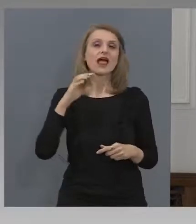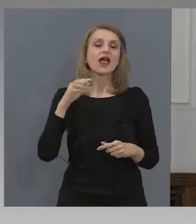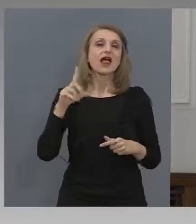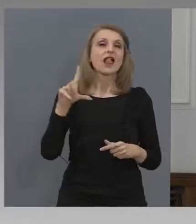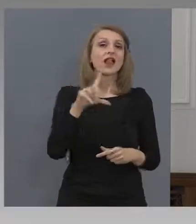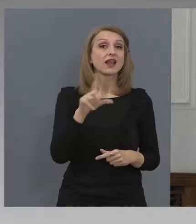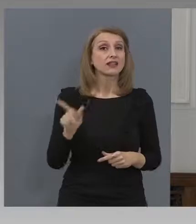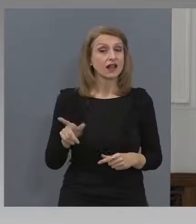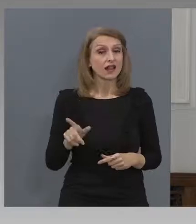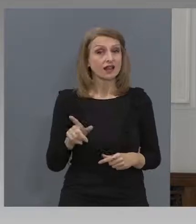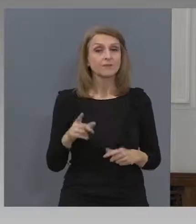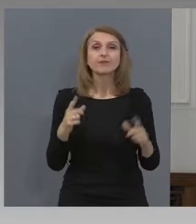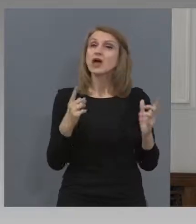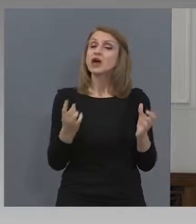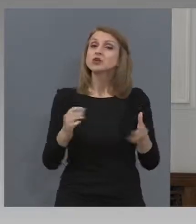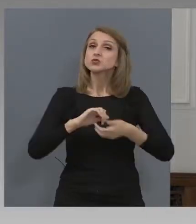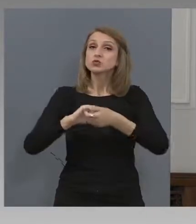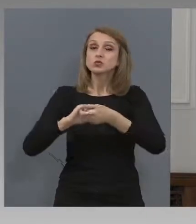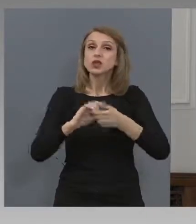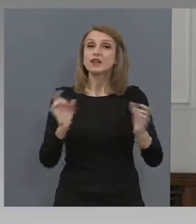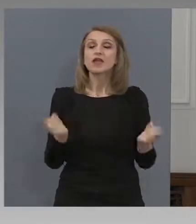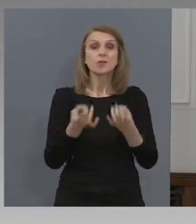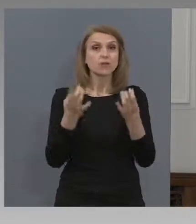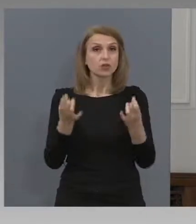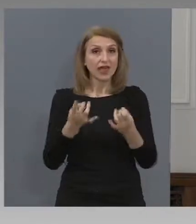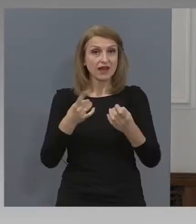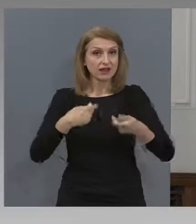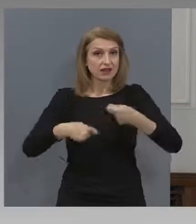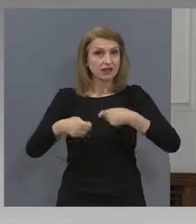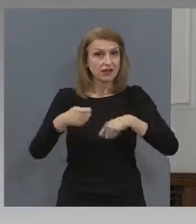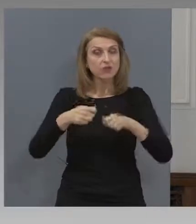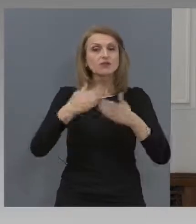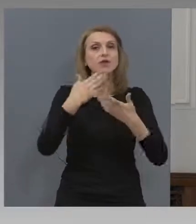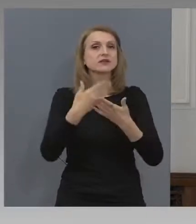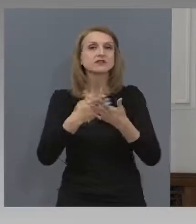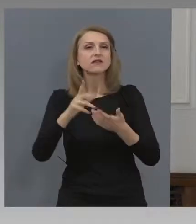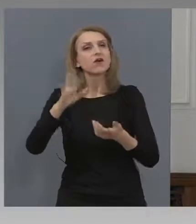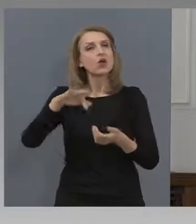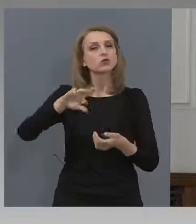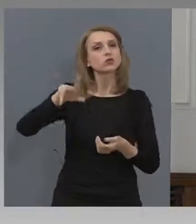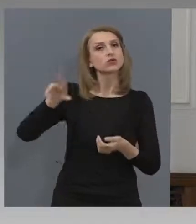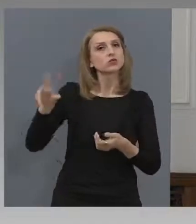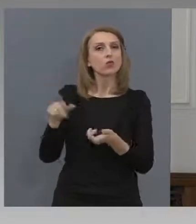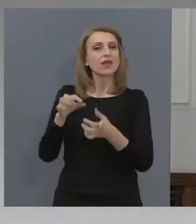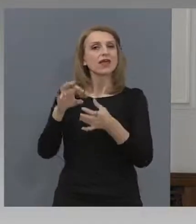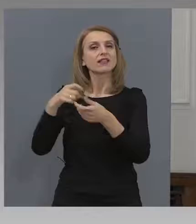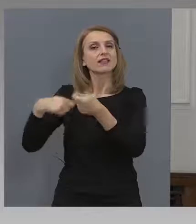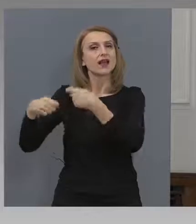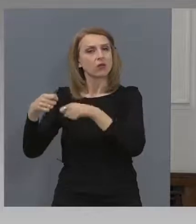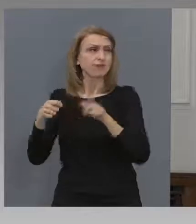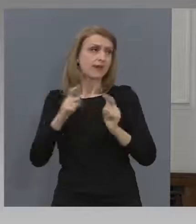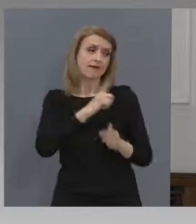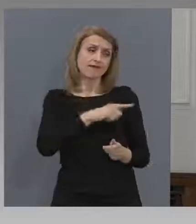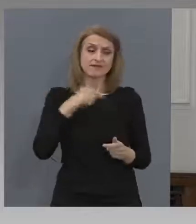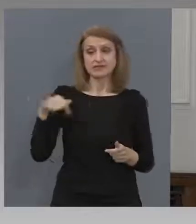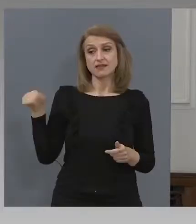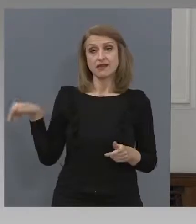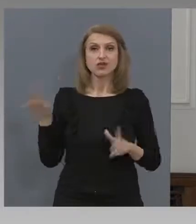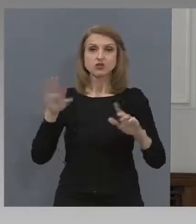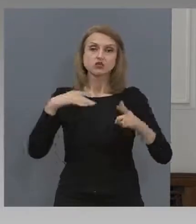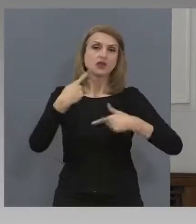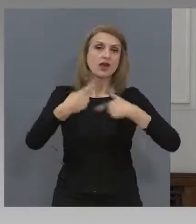Като Сдружението за модерна търговия представлява и още няколко вериги. Всеки, разбира се, ще каже каквото